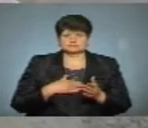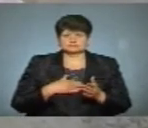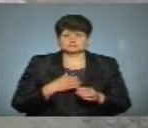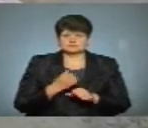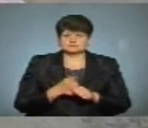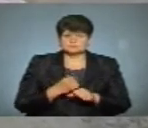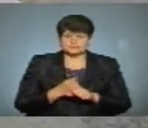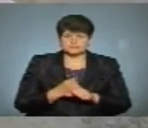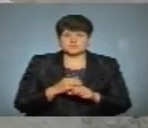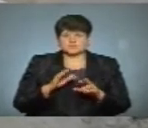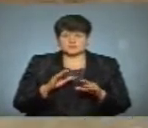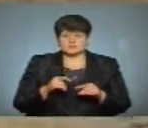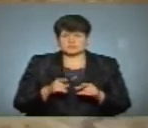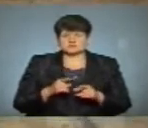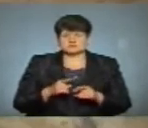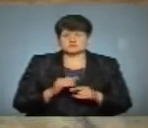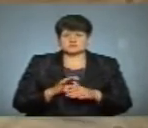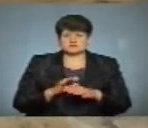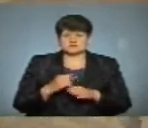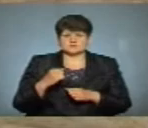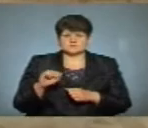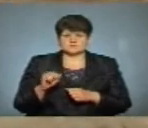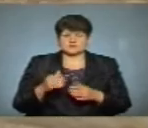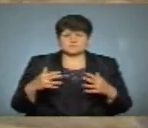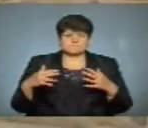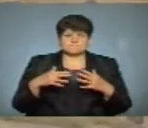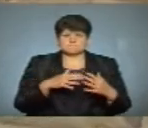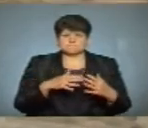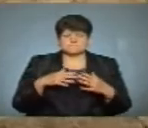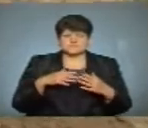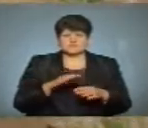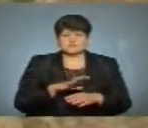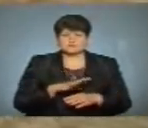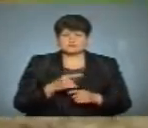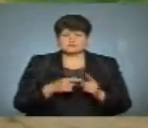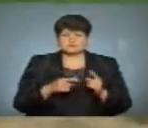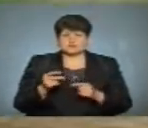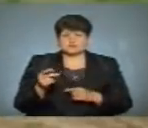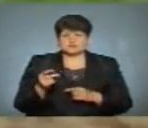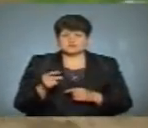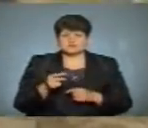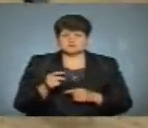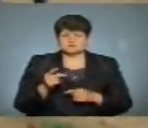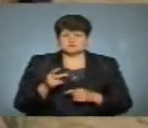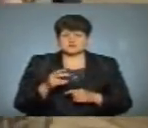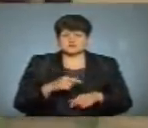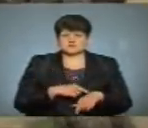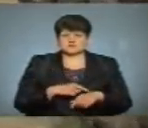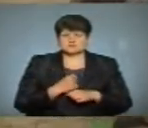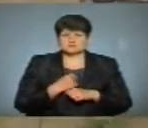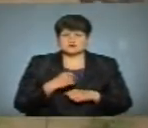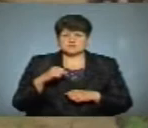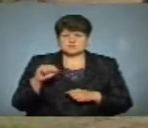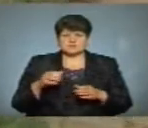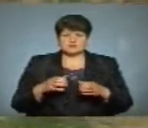ця стратегія має нас привести до перемоги. Бій за прапор у піщаному кар'єрі тривав півтори години. Перемогла команда диверсантів.